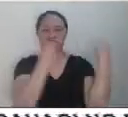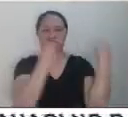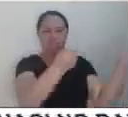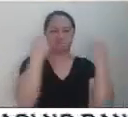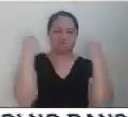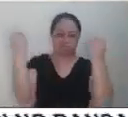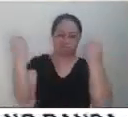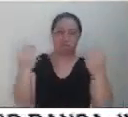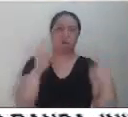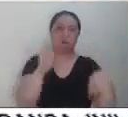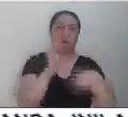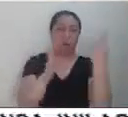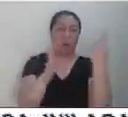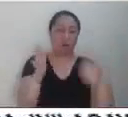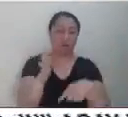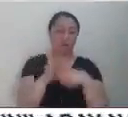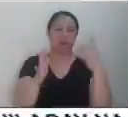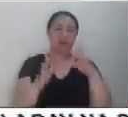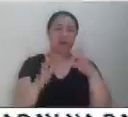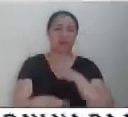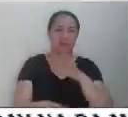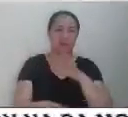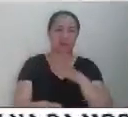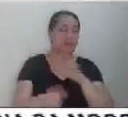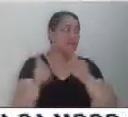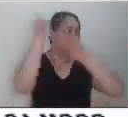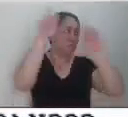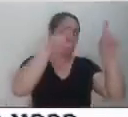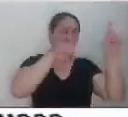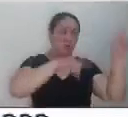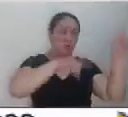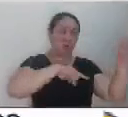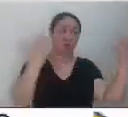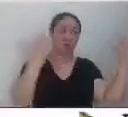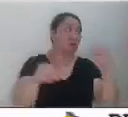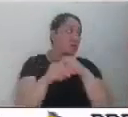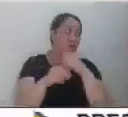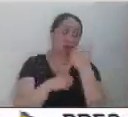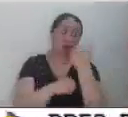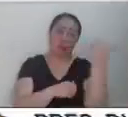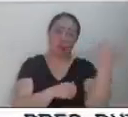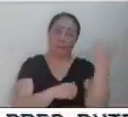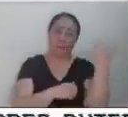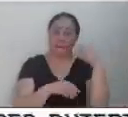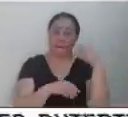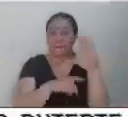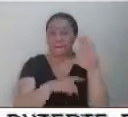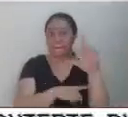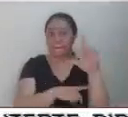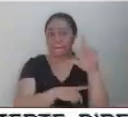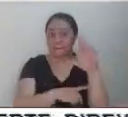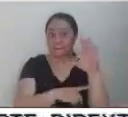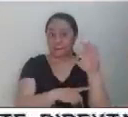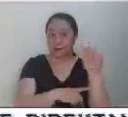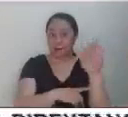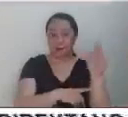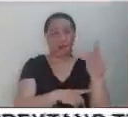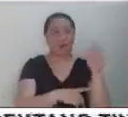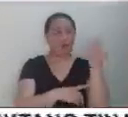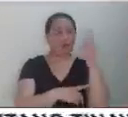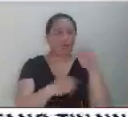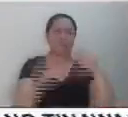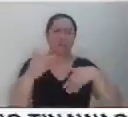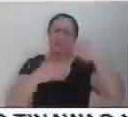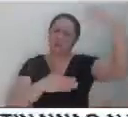mga nangangalakal po ito. Mga trabaho po nila ito, nag-aatid po sila ng mga pasahero, etc.